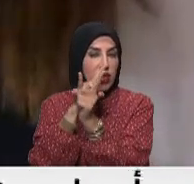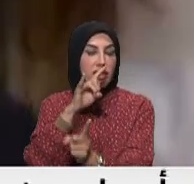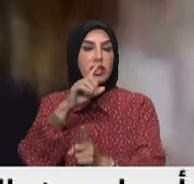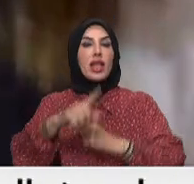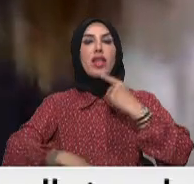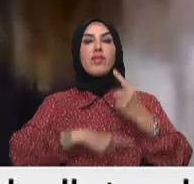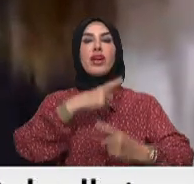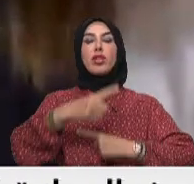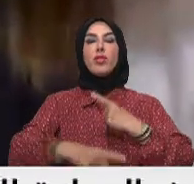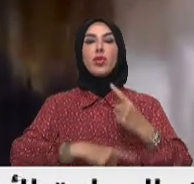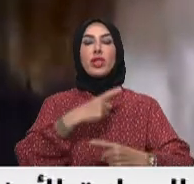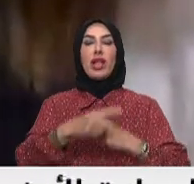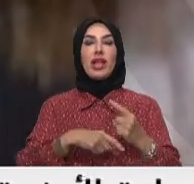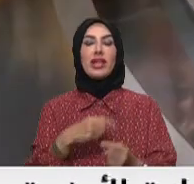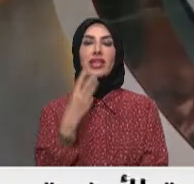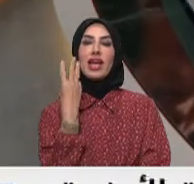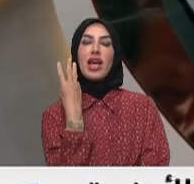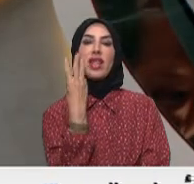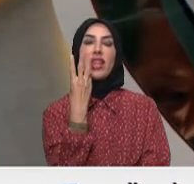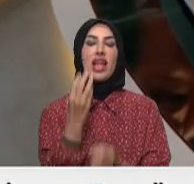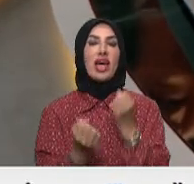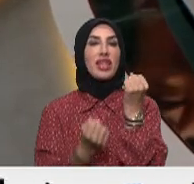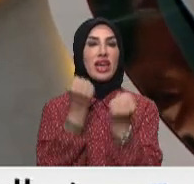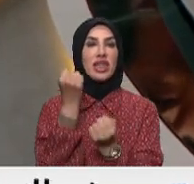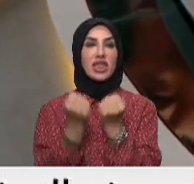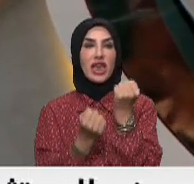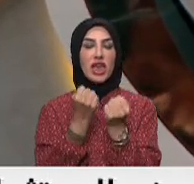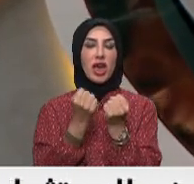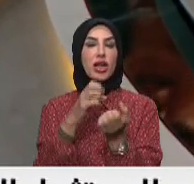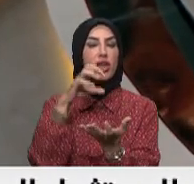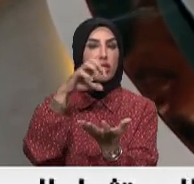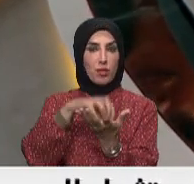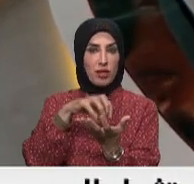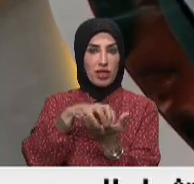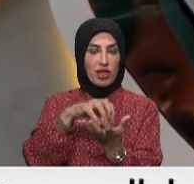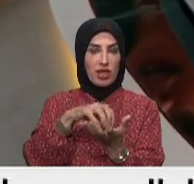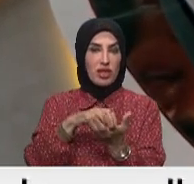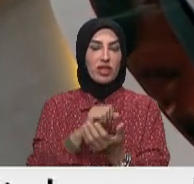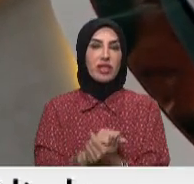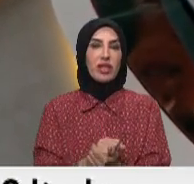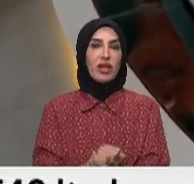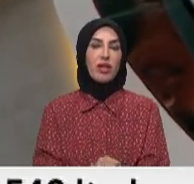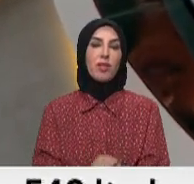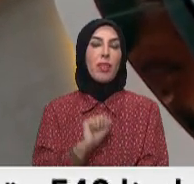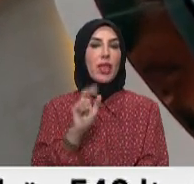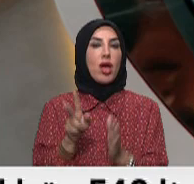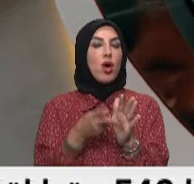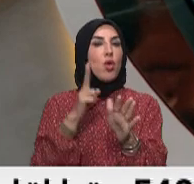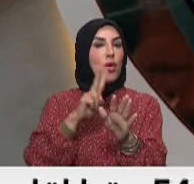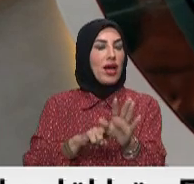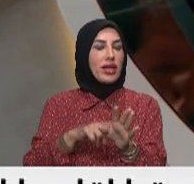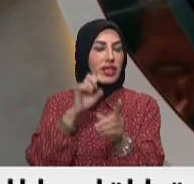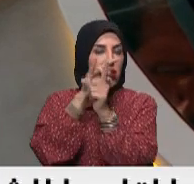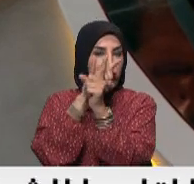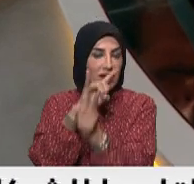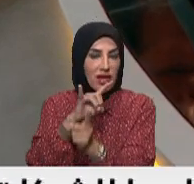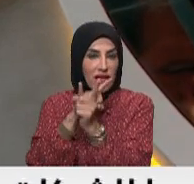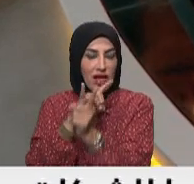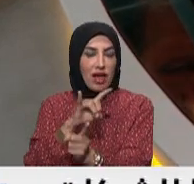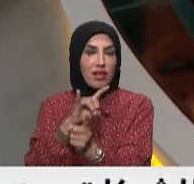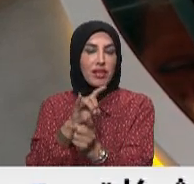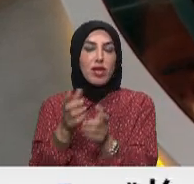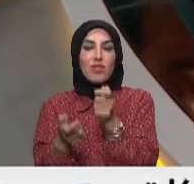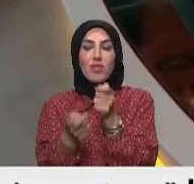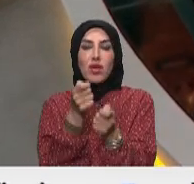متتالية لثلاث سيارات في ثلاث مناطق مختلفة. نعم. تم استهدافها بمسيرات من